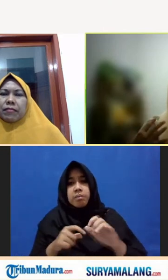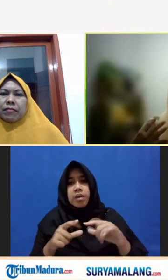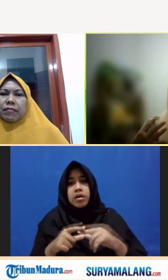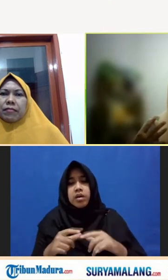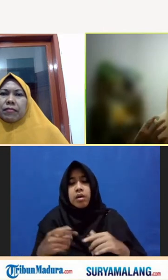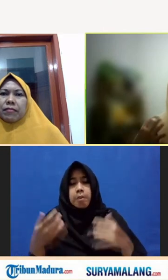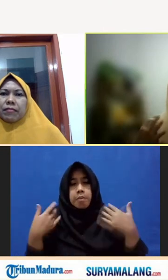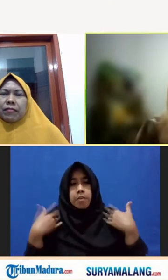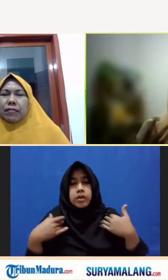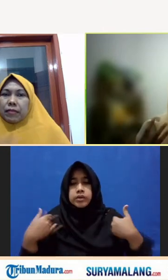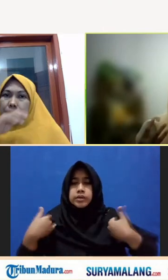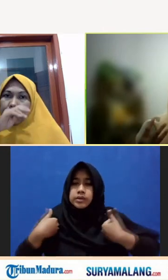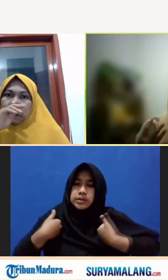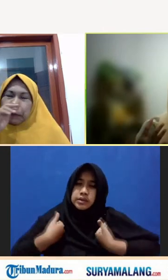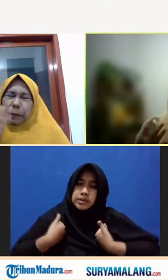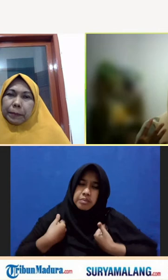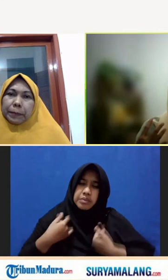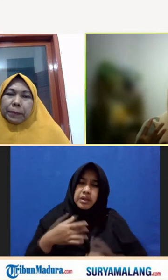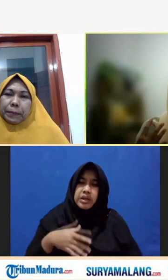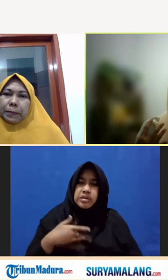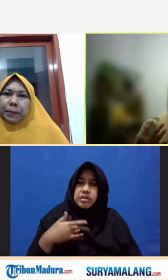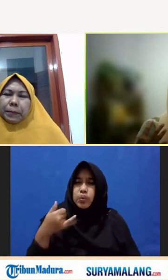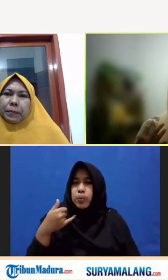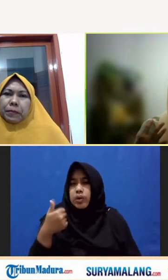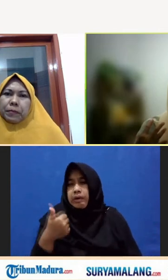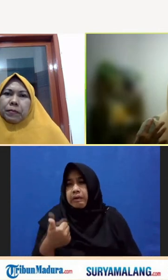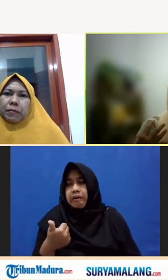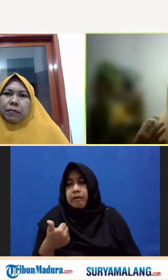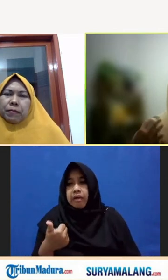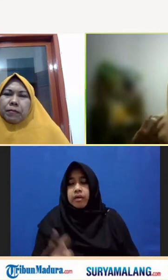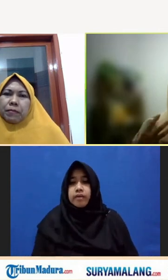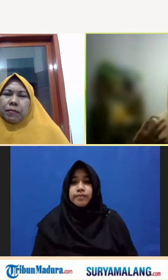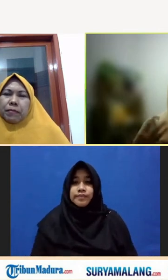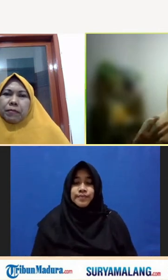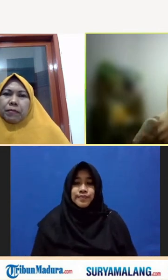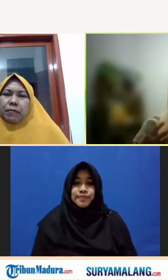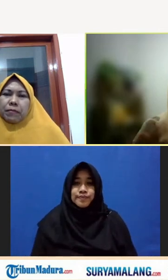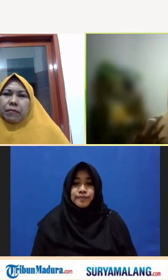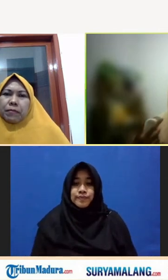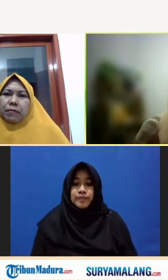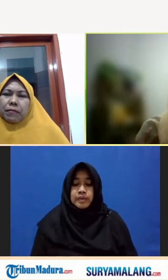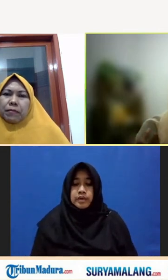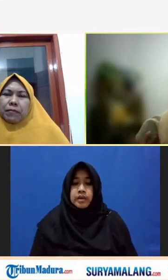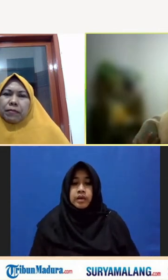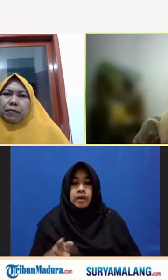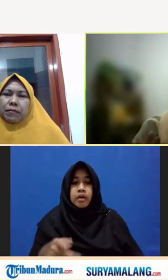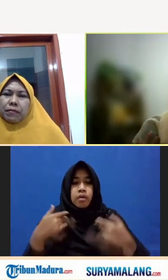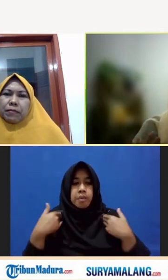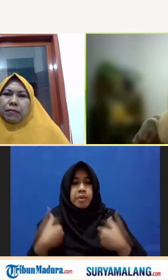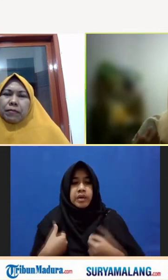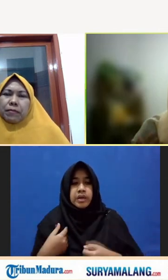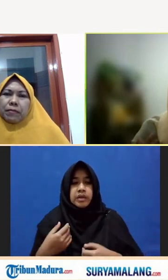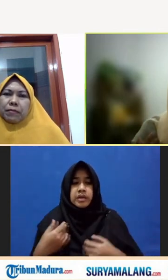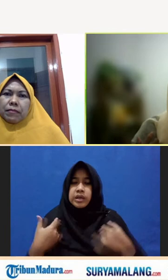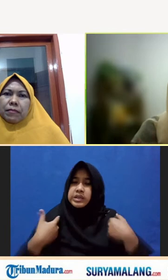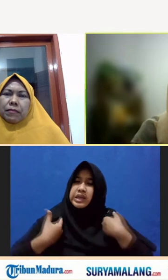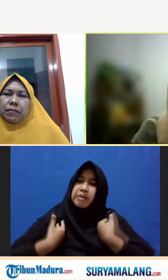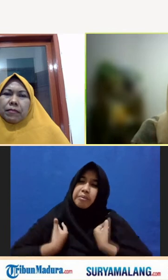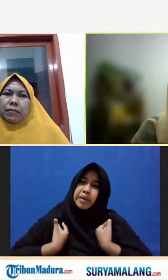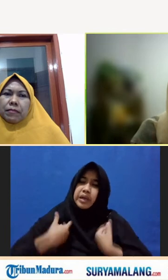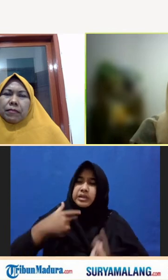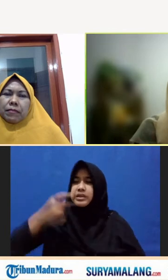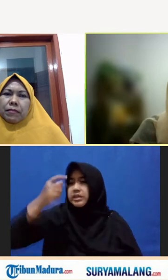banget, rasanya tuh enggak enak. Ya. Nah, kalau ibu badannya rasanya lagi enggak enak, terus